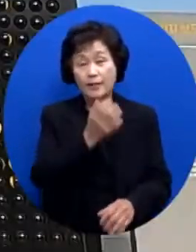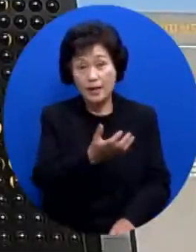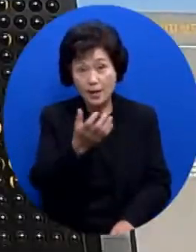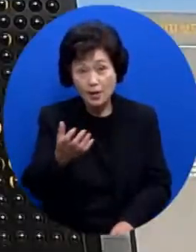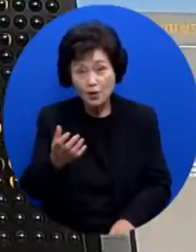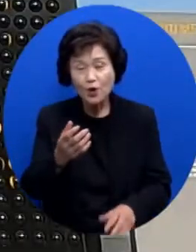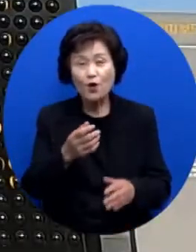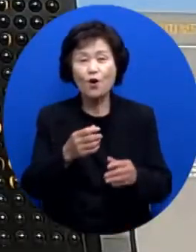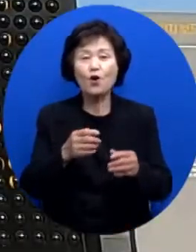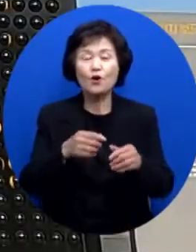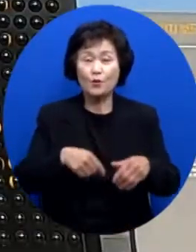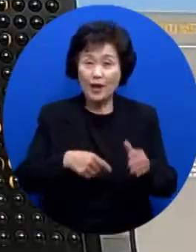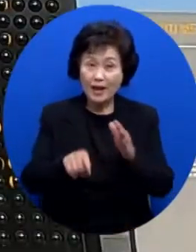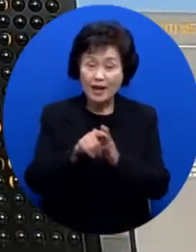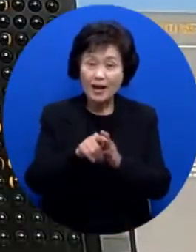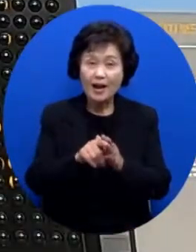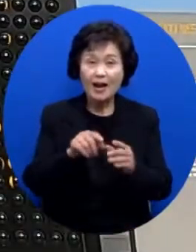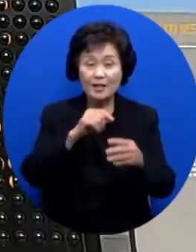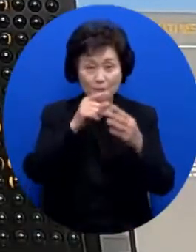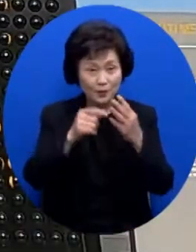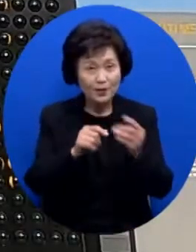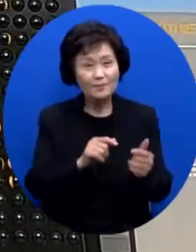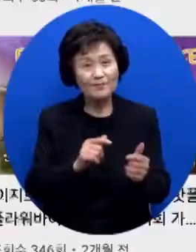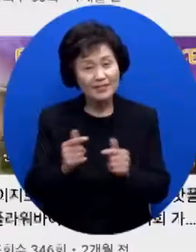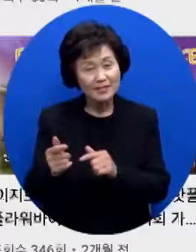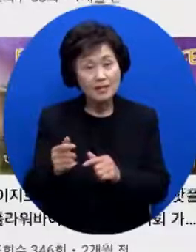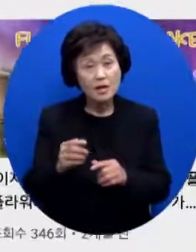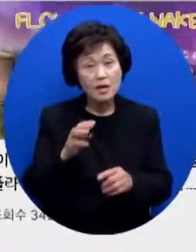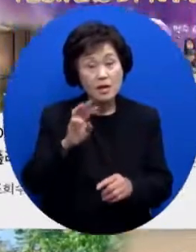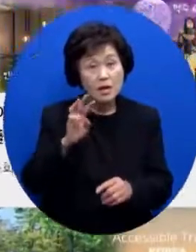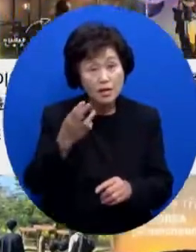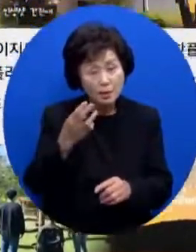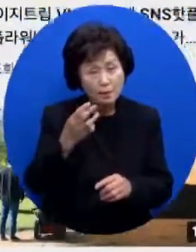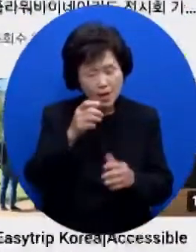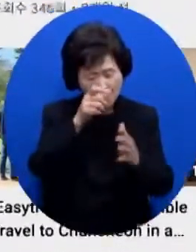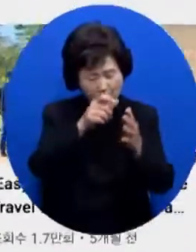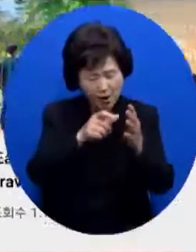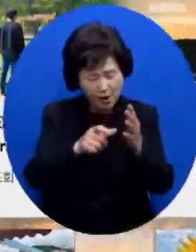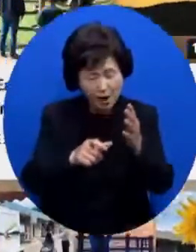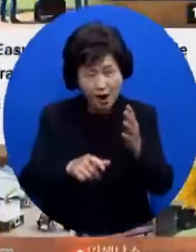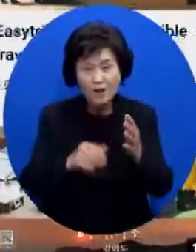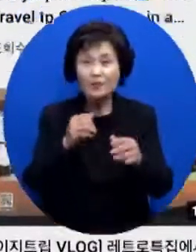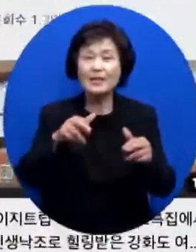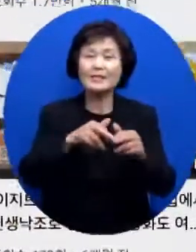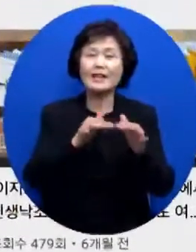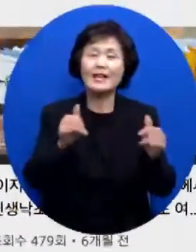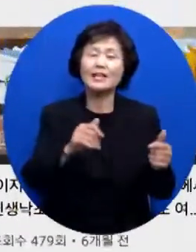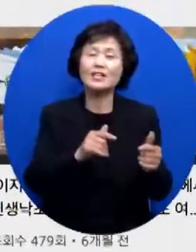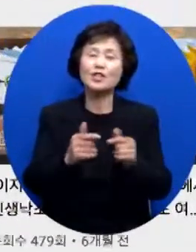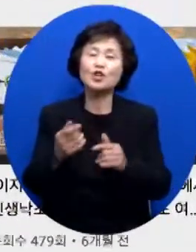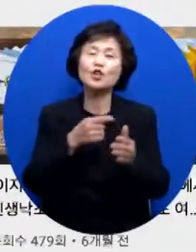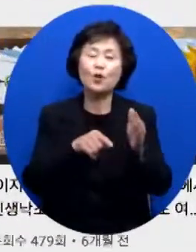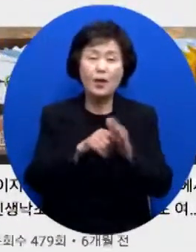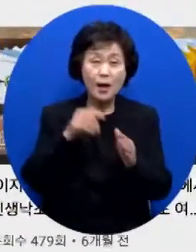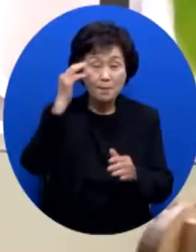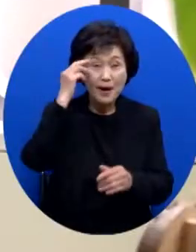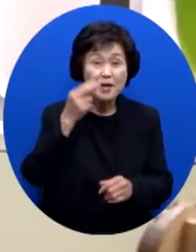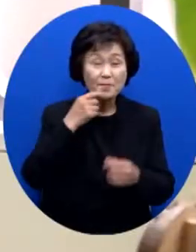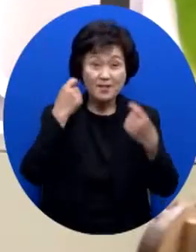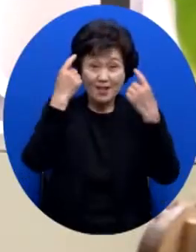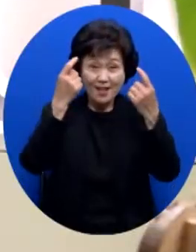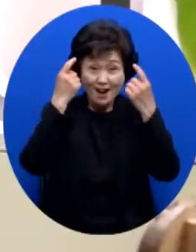제작된 콘텐츠 플랫폼 이지트립. 300편이 넘는 영상에는 장애인을 위한 무장애 여행 정보가